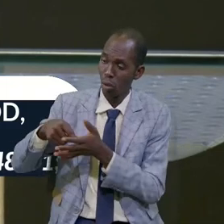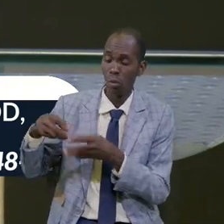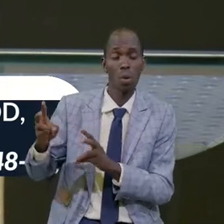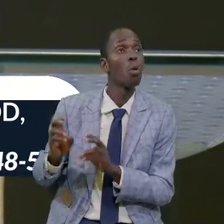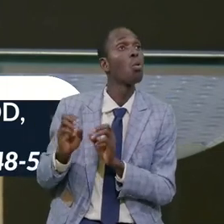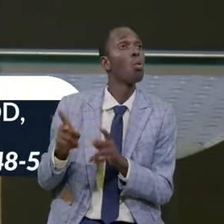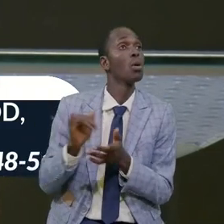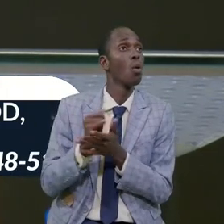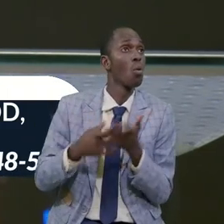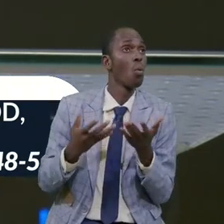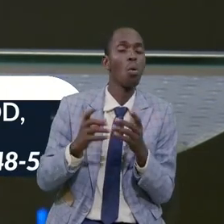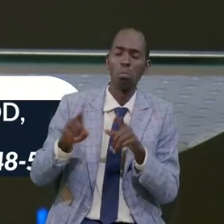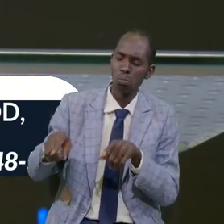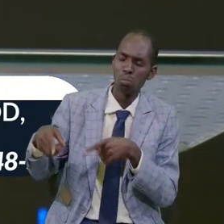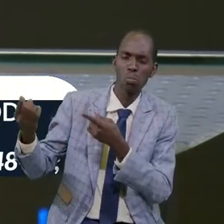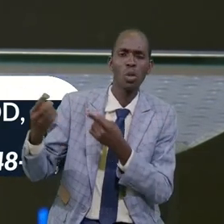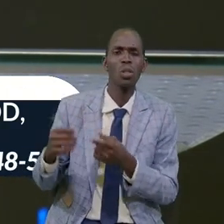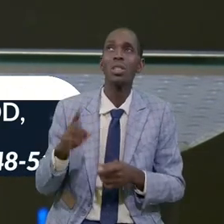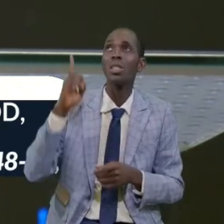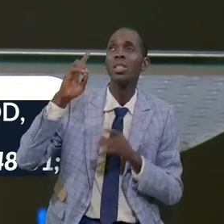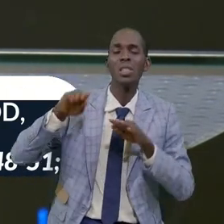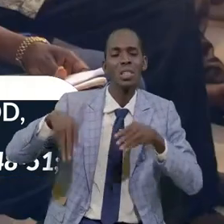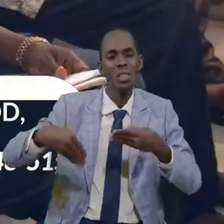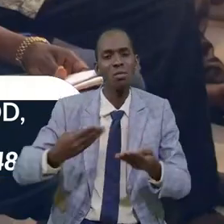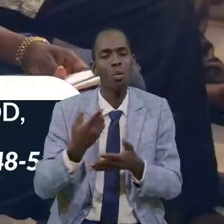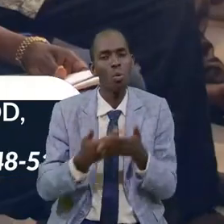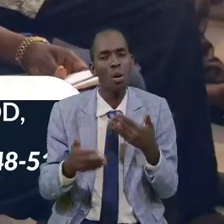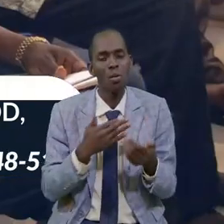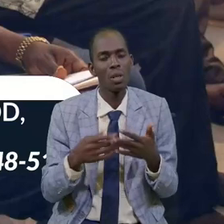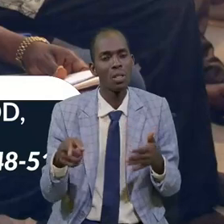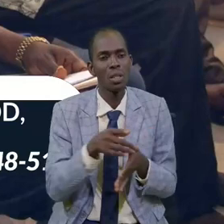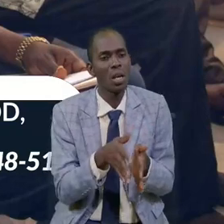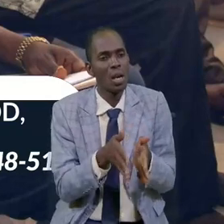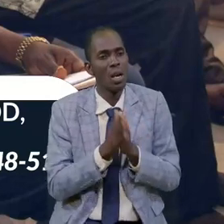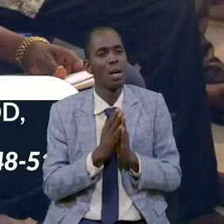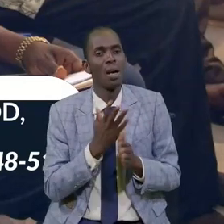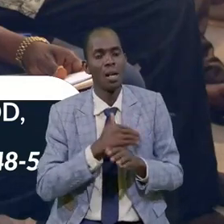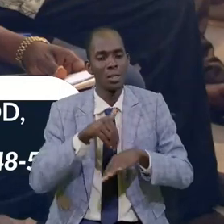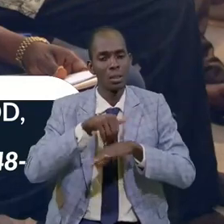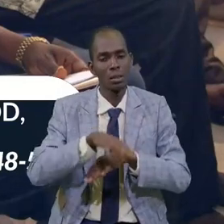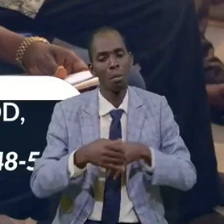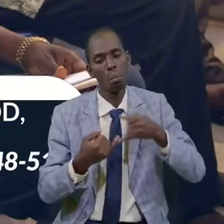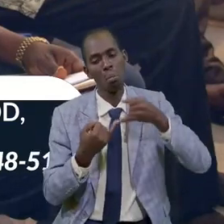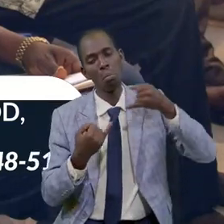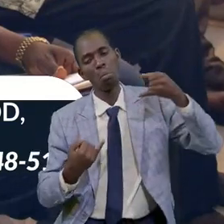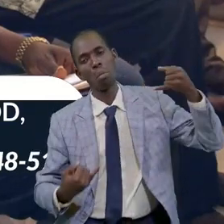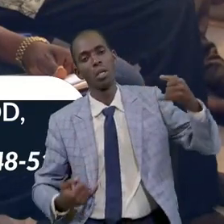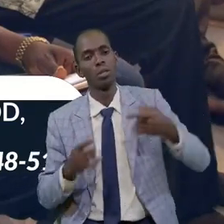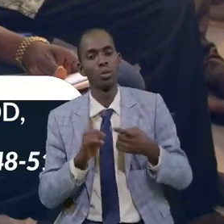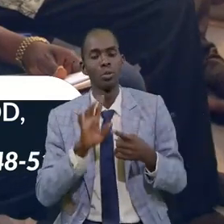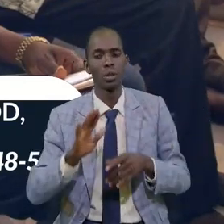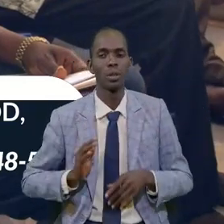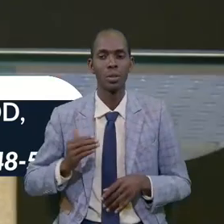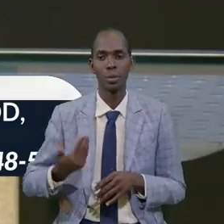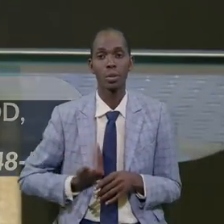direction. Est-ce que vous voulez? D'accord. Alors, il leur accorda ce qu'ils demandaient. Puis il envoya le dépérissement dans